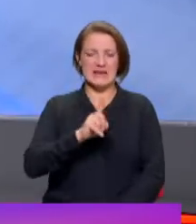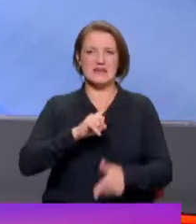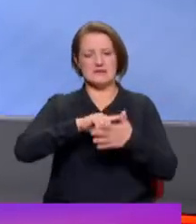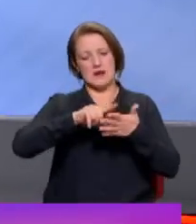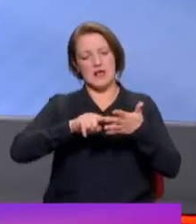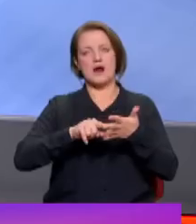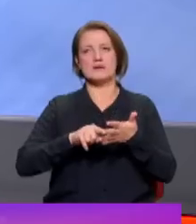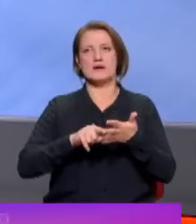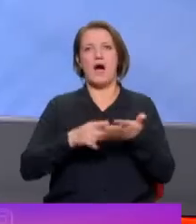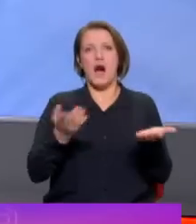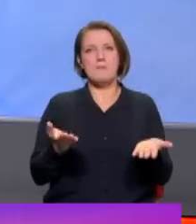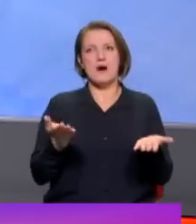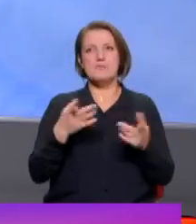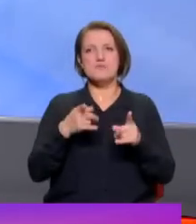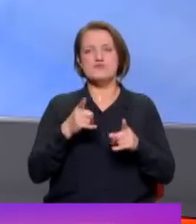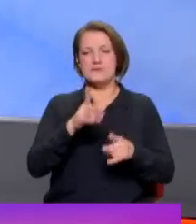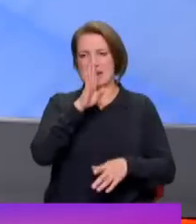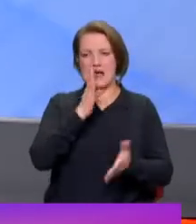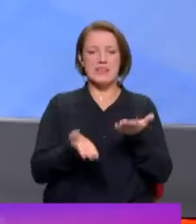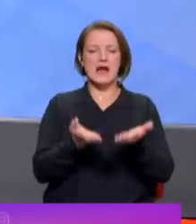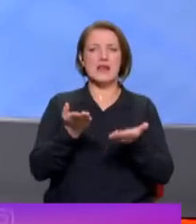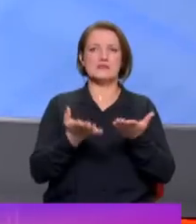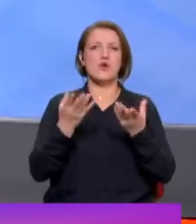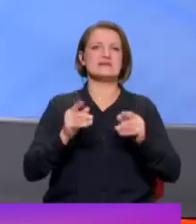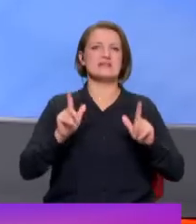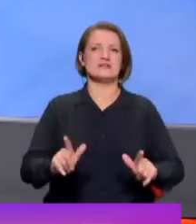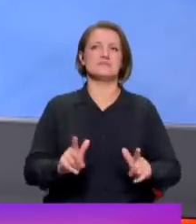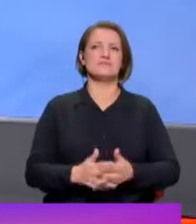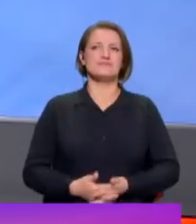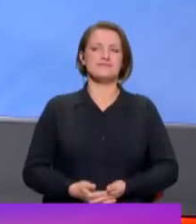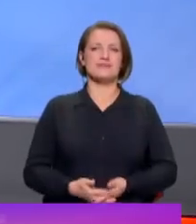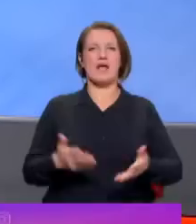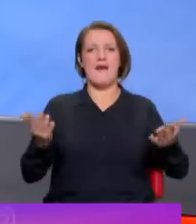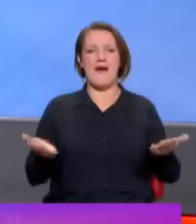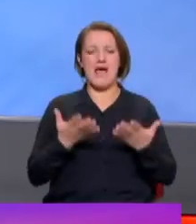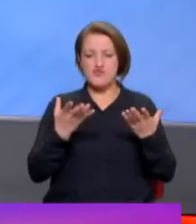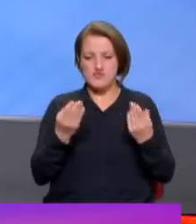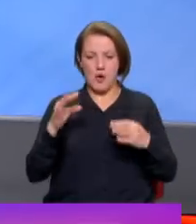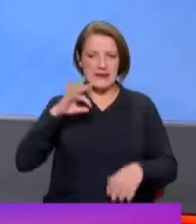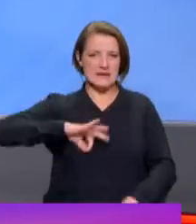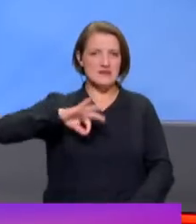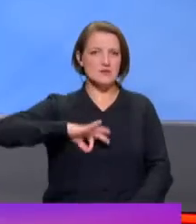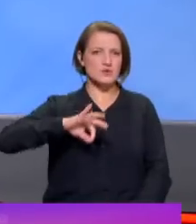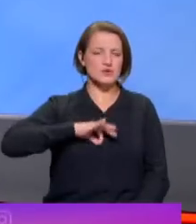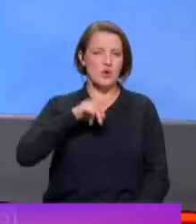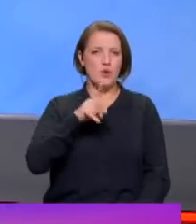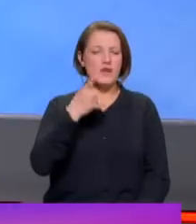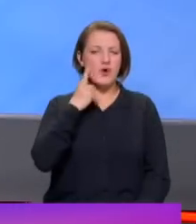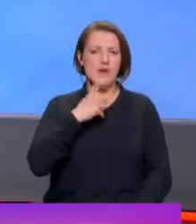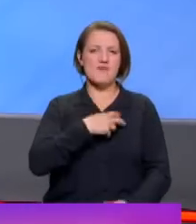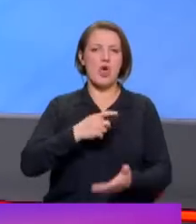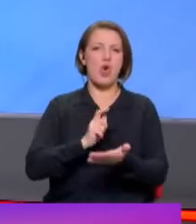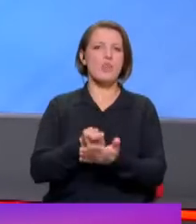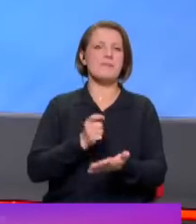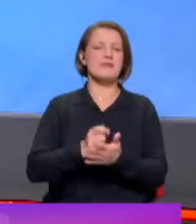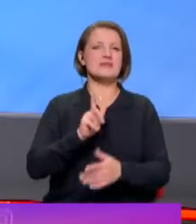sıralarda Ama tabii ki buna bir adalet gelmesi lazım Eğer çok kazanıyorsanız ona göre bir vergi ödemeniz